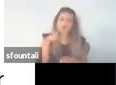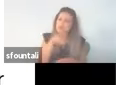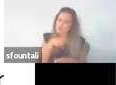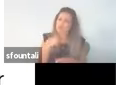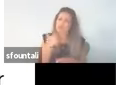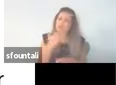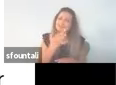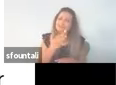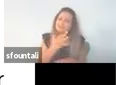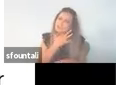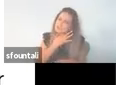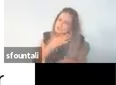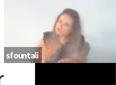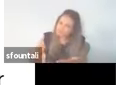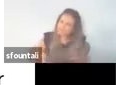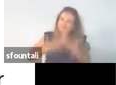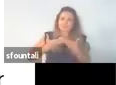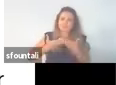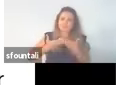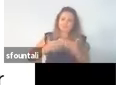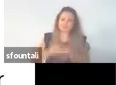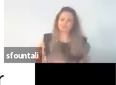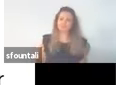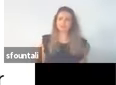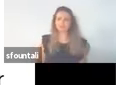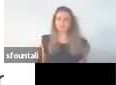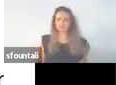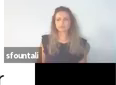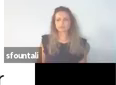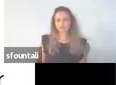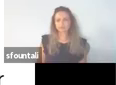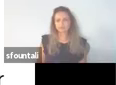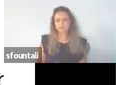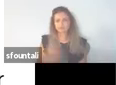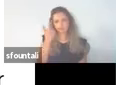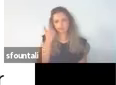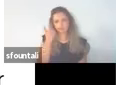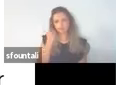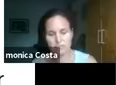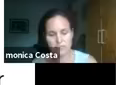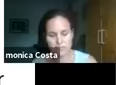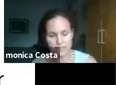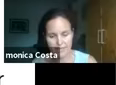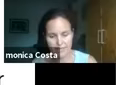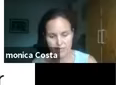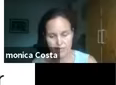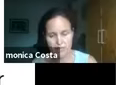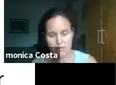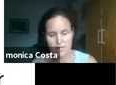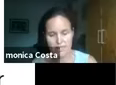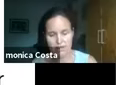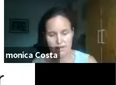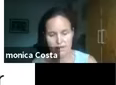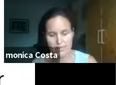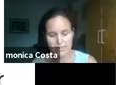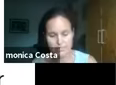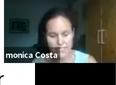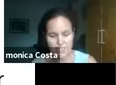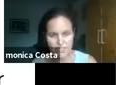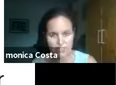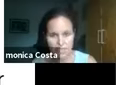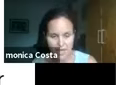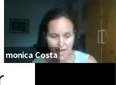κρίσιμη. So what we did first a couple of years ago was to map the situation at regional level, no, including